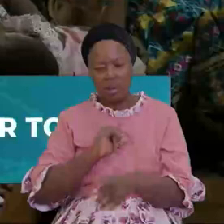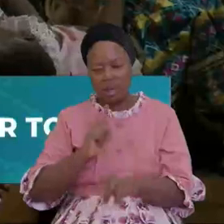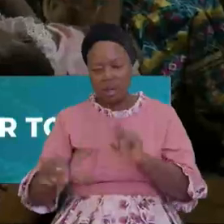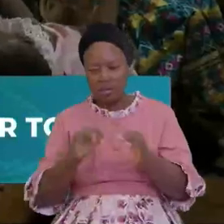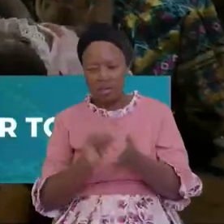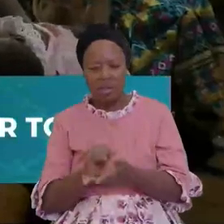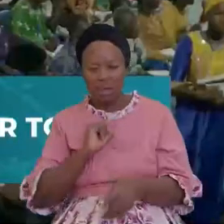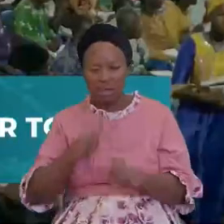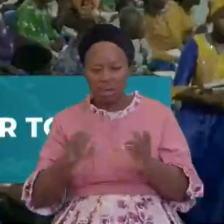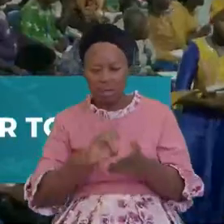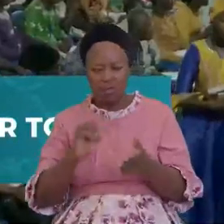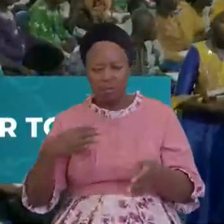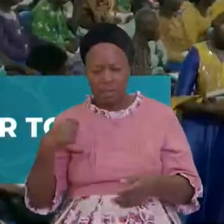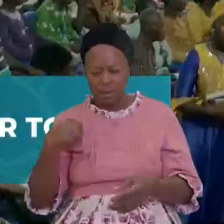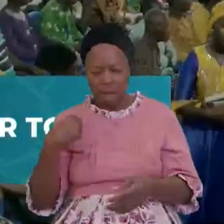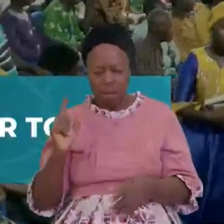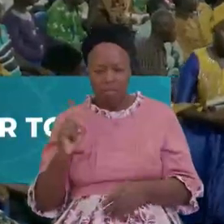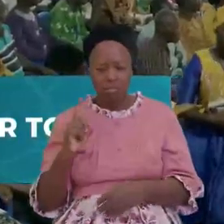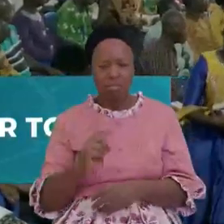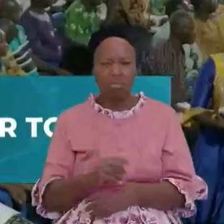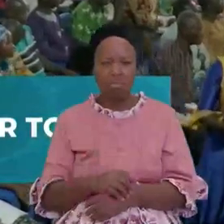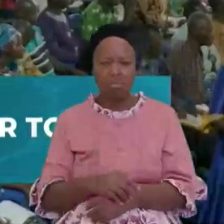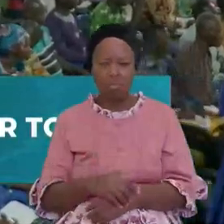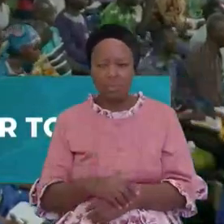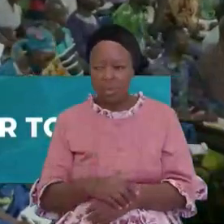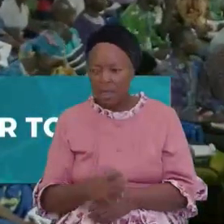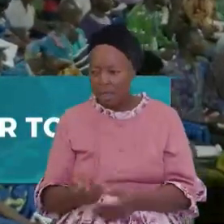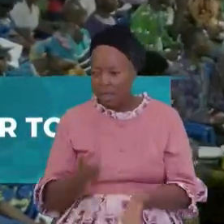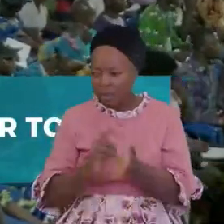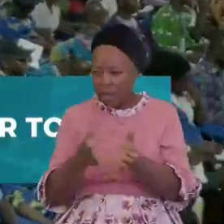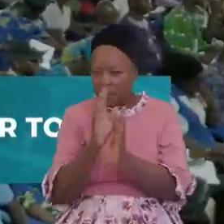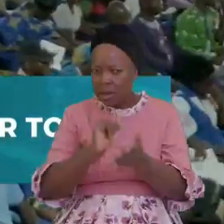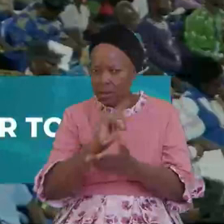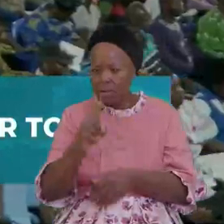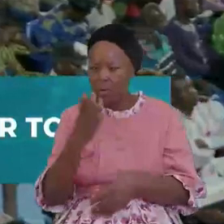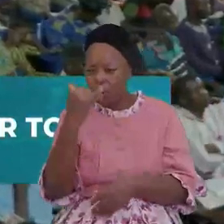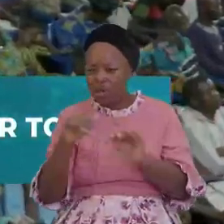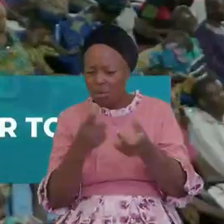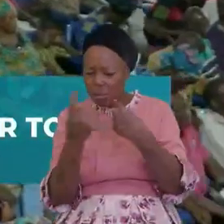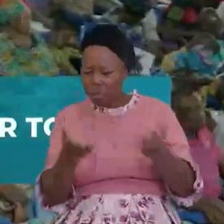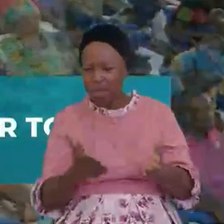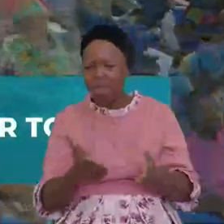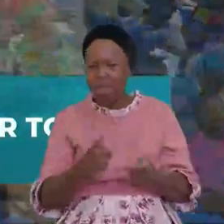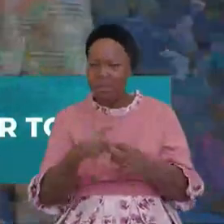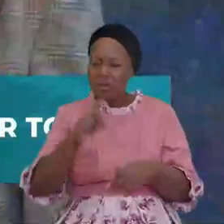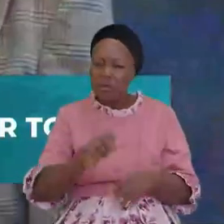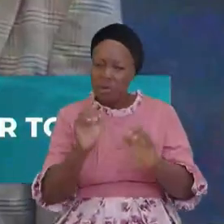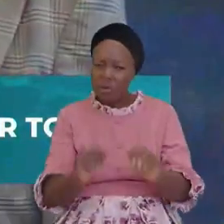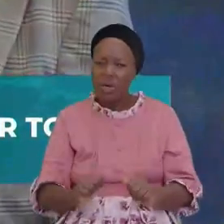Non, docteur, je ne veux pas faire ça. Ah, pourquoi tu es venu ici